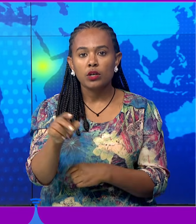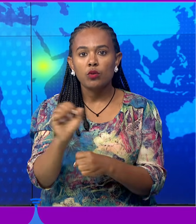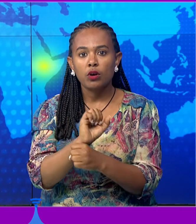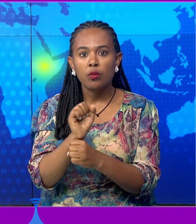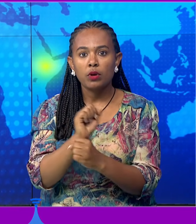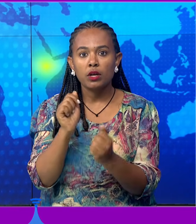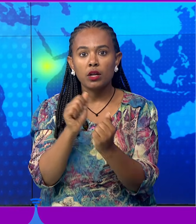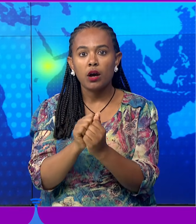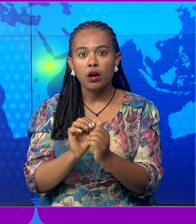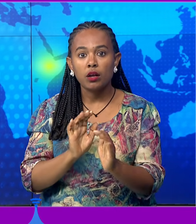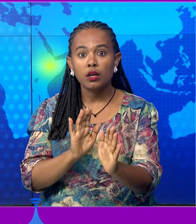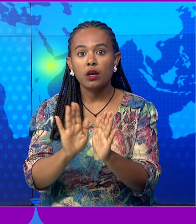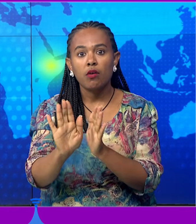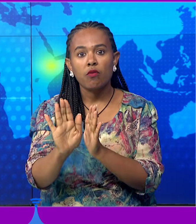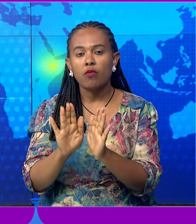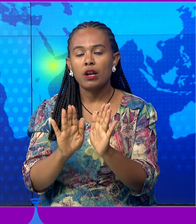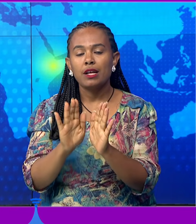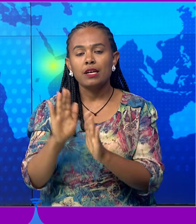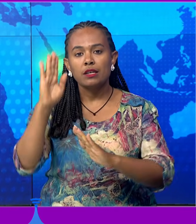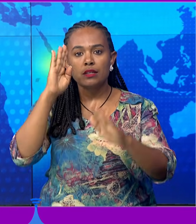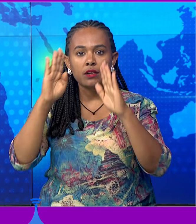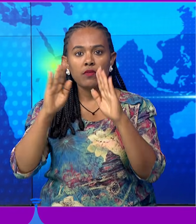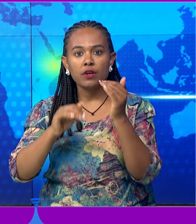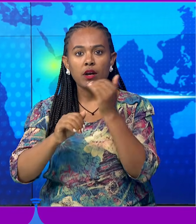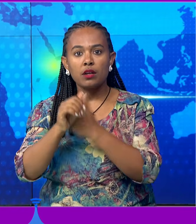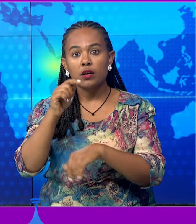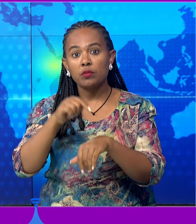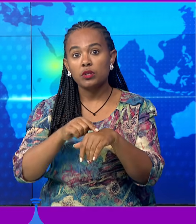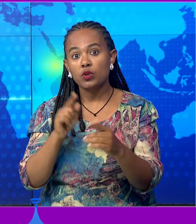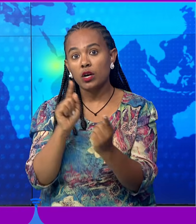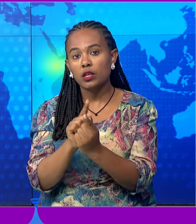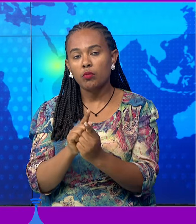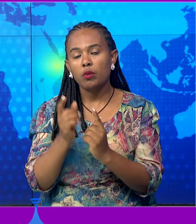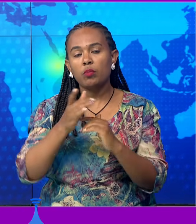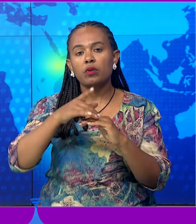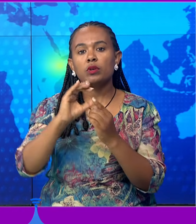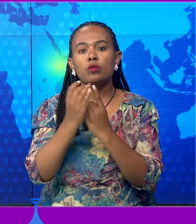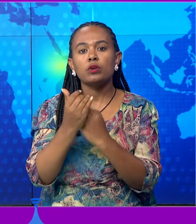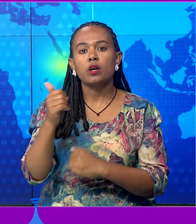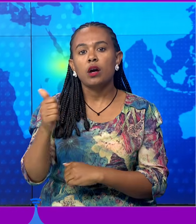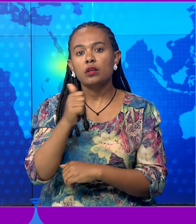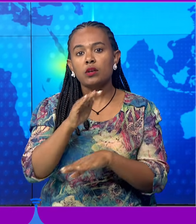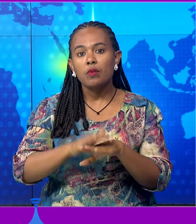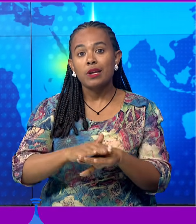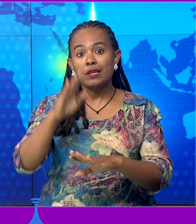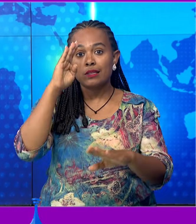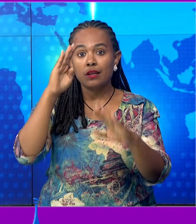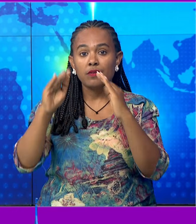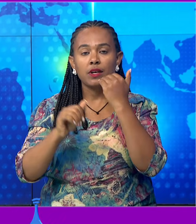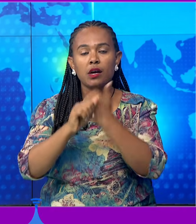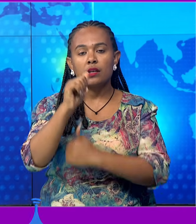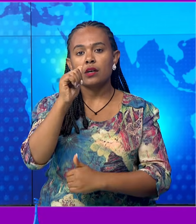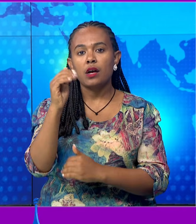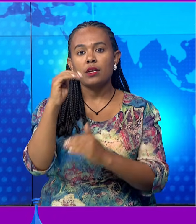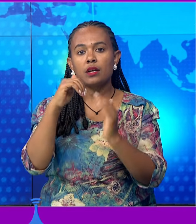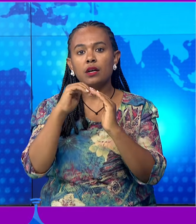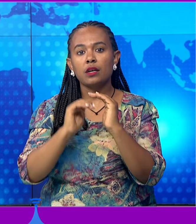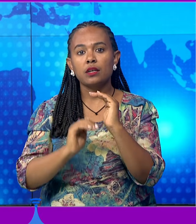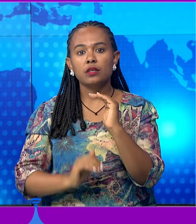ጋራ ይገፋፋል። የትራፊክ አደጋ በየጊዜው ያጋጥማል። በከፍተኛ ሁኔታ አዲስ አበባ ላይ የትራፊክ አደጋን